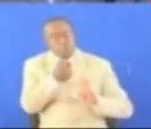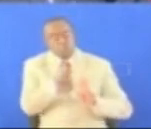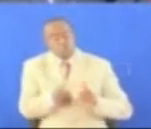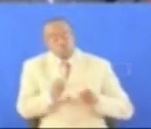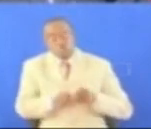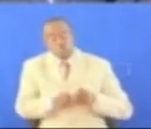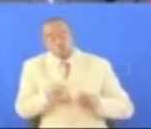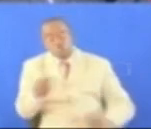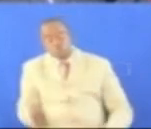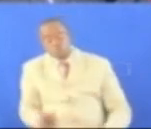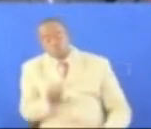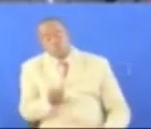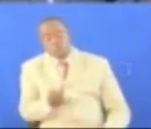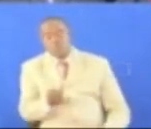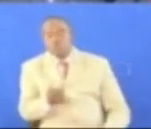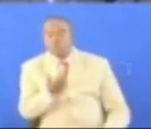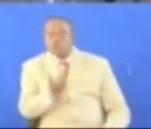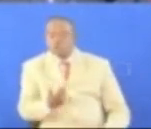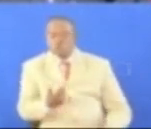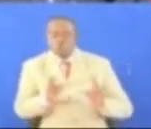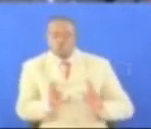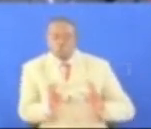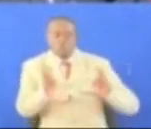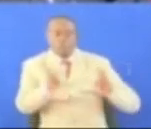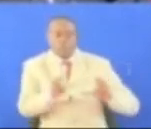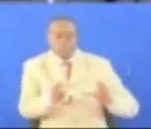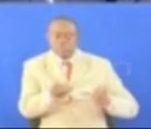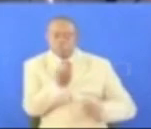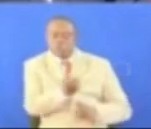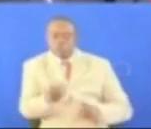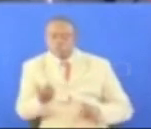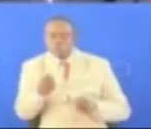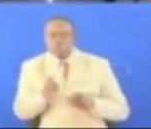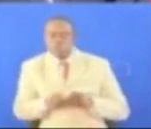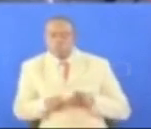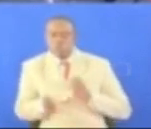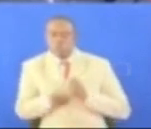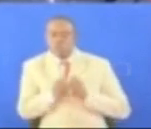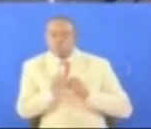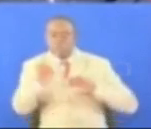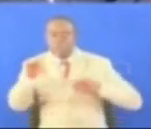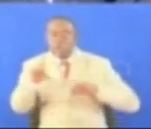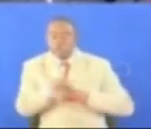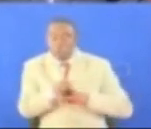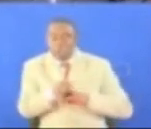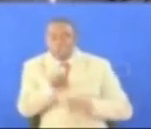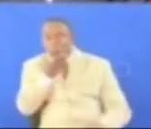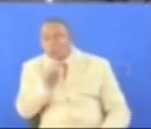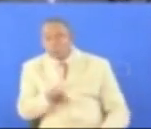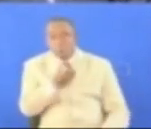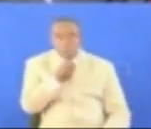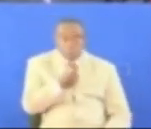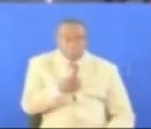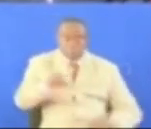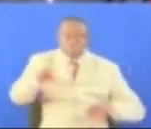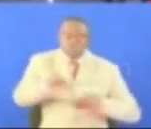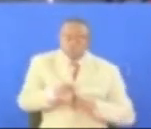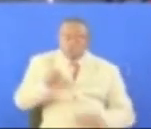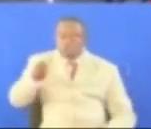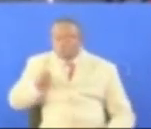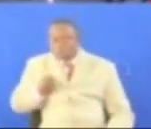ulawiti kwa watoto wetu, ubakaji kwa watoto wetu, maswala ya ndoa za jinsia moja yasifumbiwe